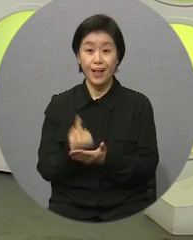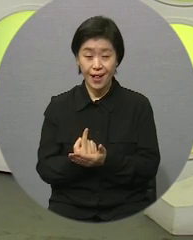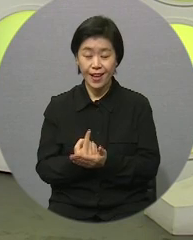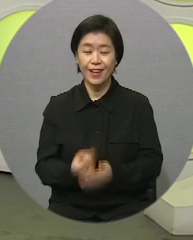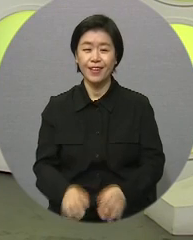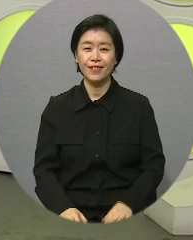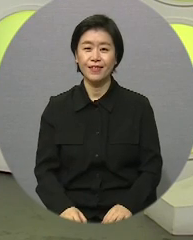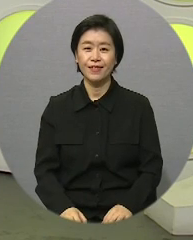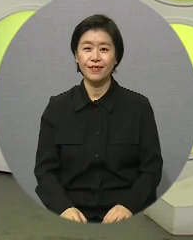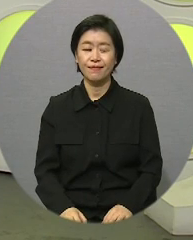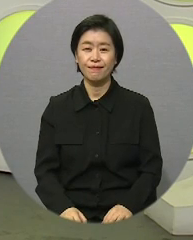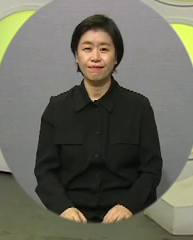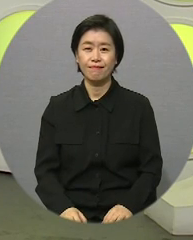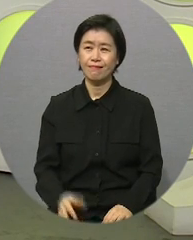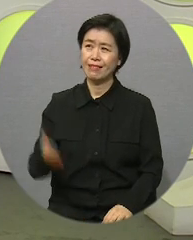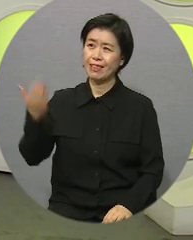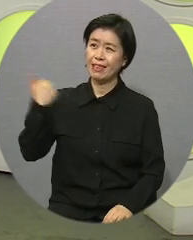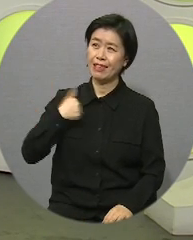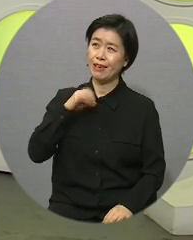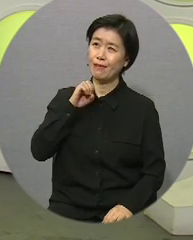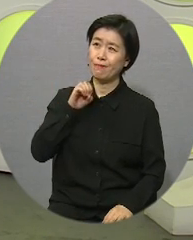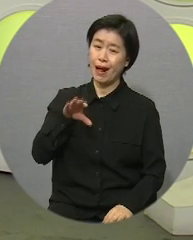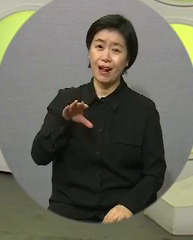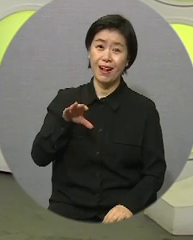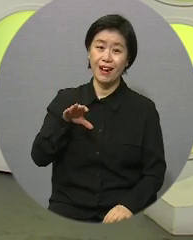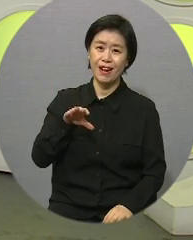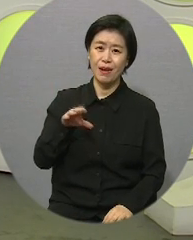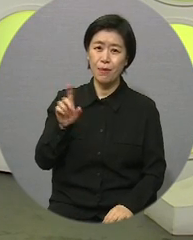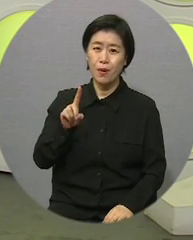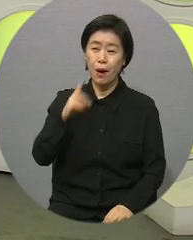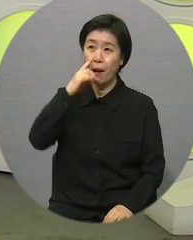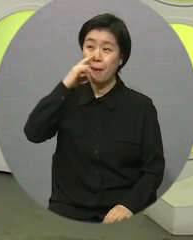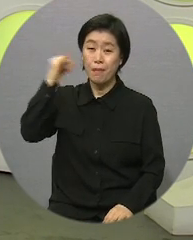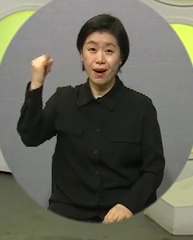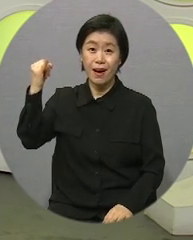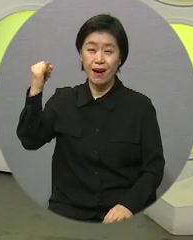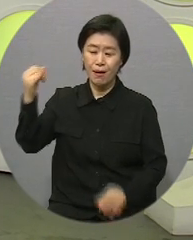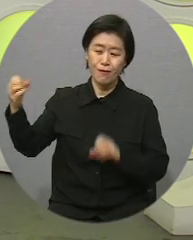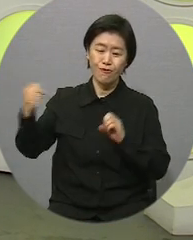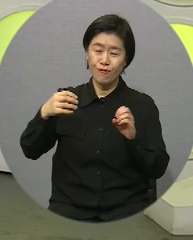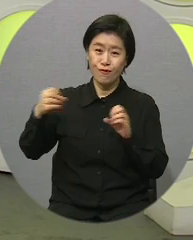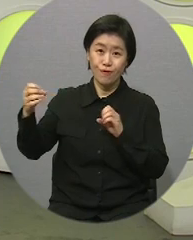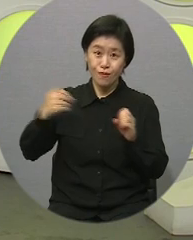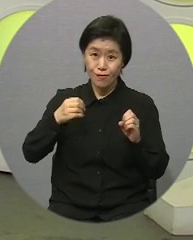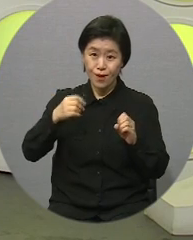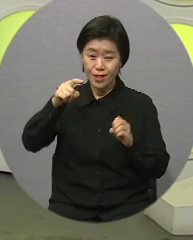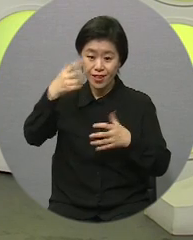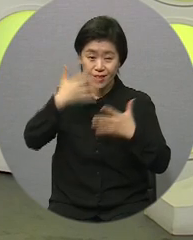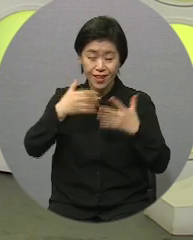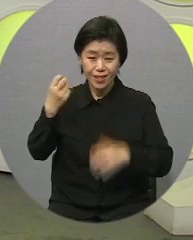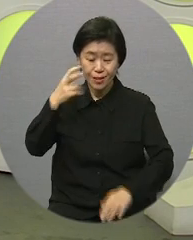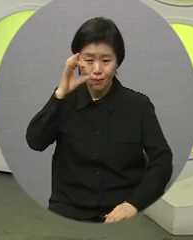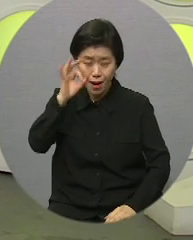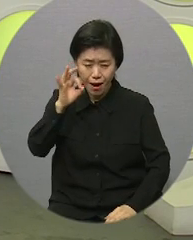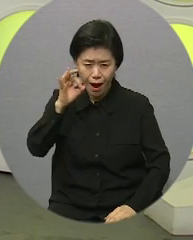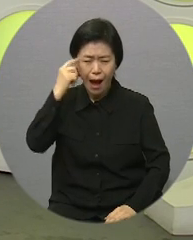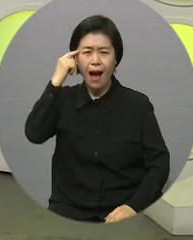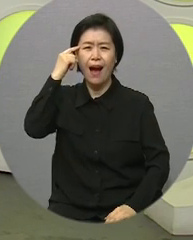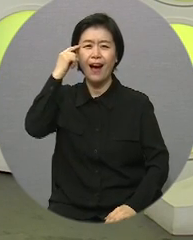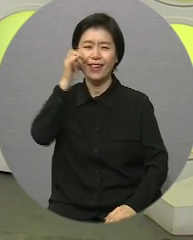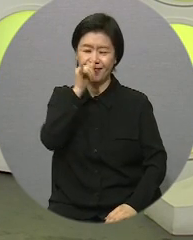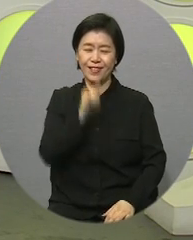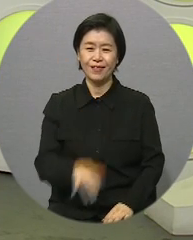나오니까 엄마야 나 참편 먹었어 했더니 우리 어머니가 대한국민 만세다 했던 그 생각이 다시 한번